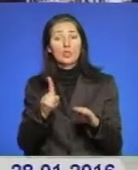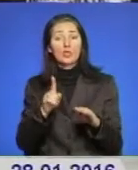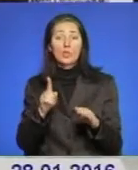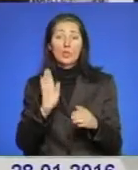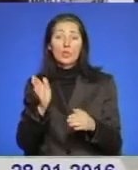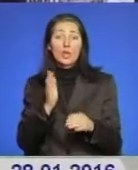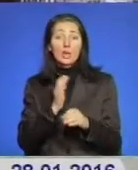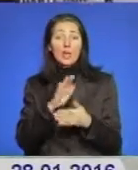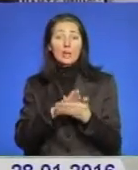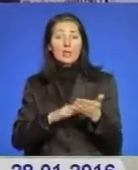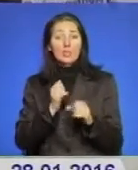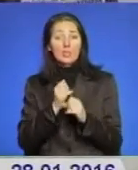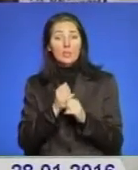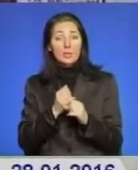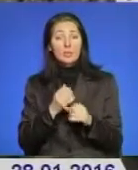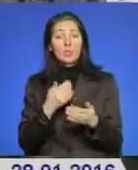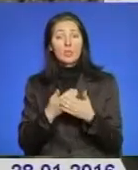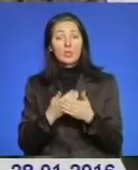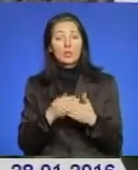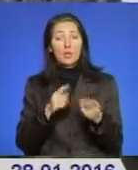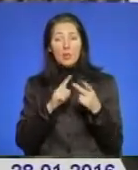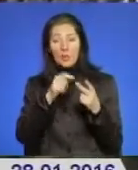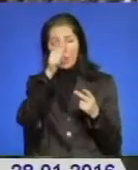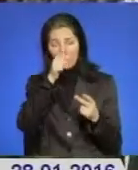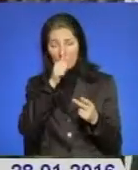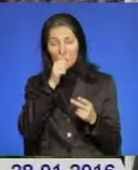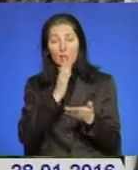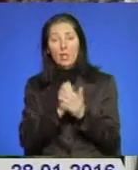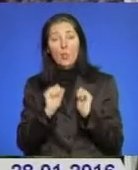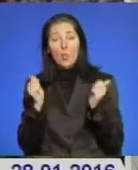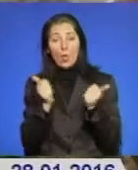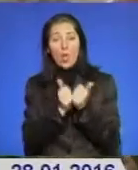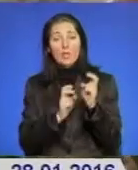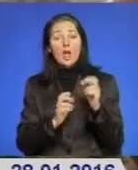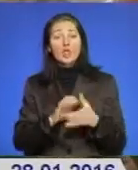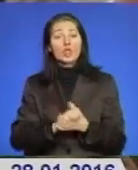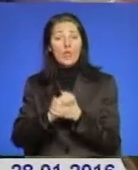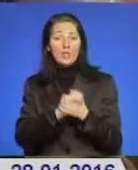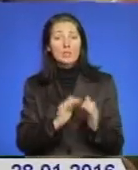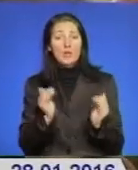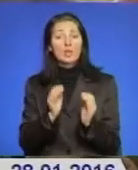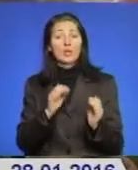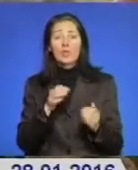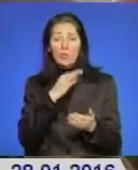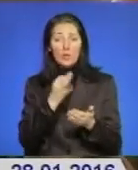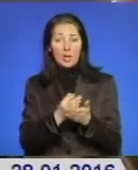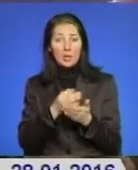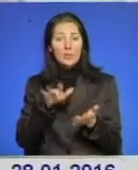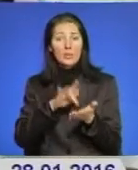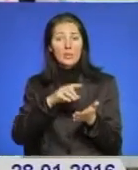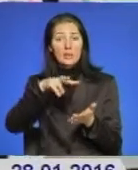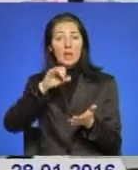близько півтора місяці триває блокада товариства з обмеженою відповідальністю «Агроланівці», яку влаштували незадоволені жителі міста